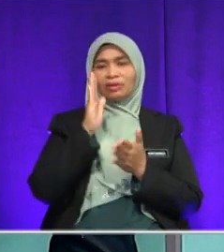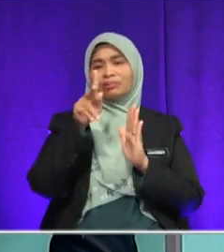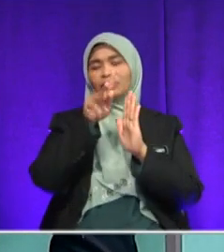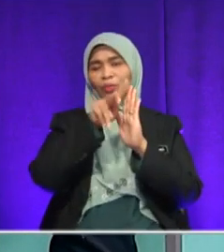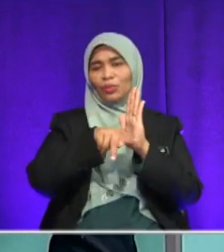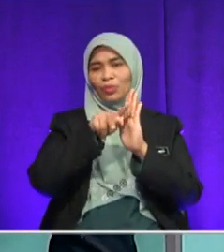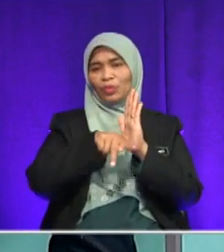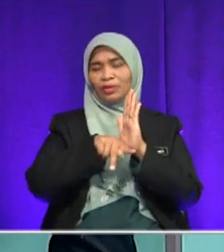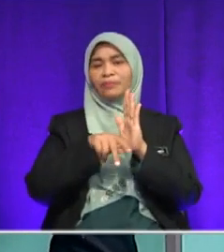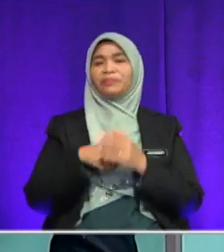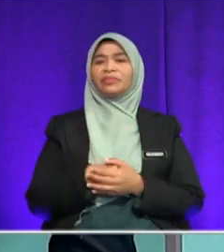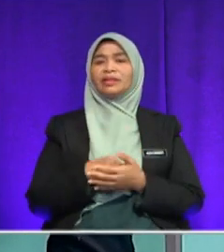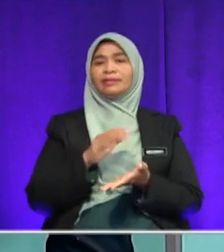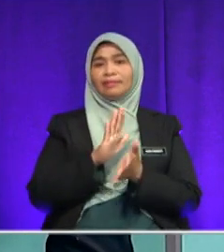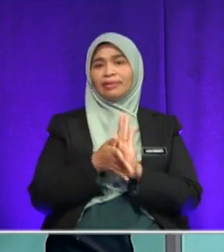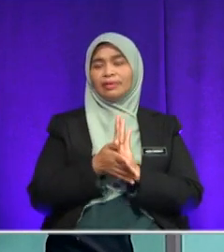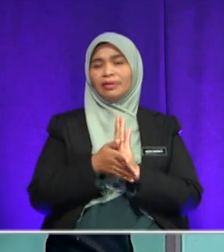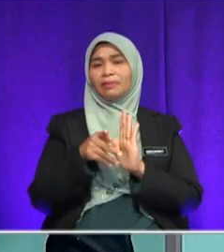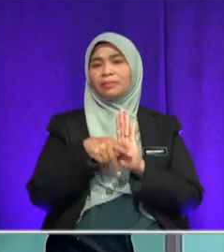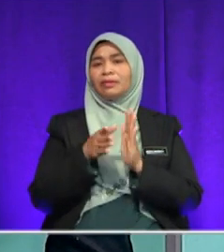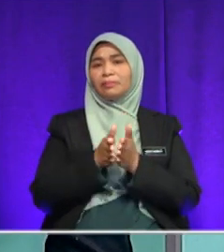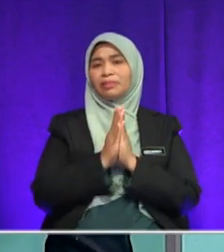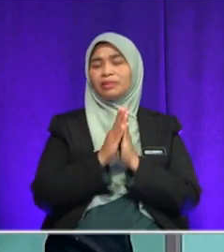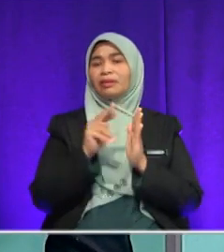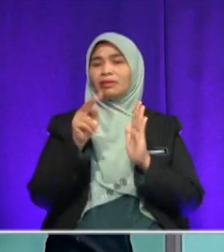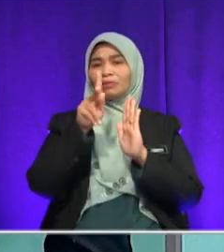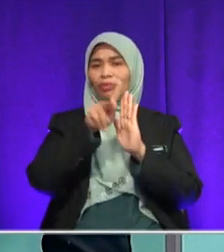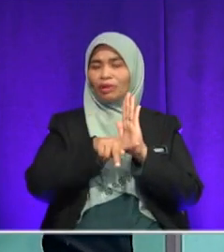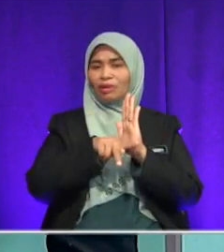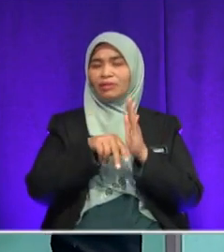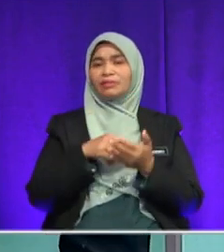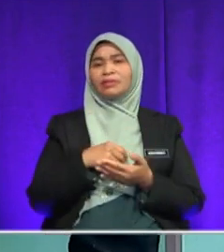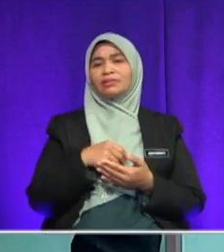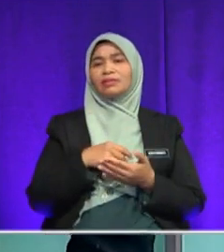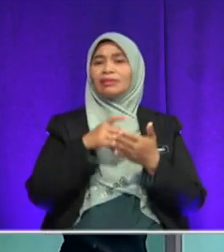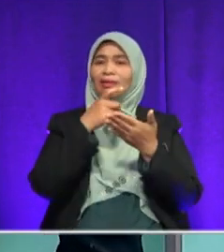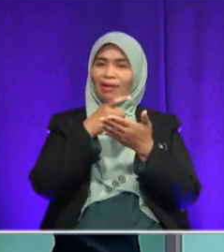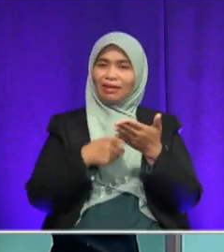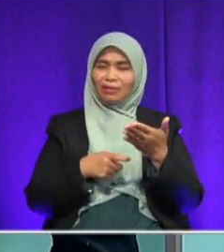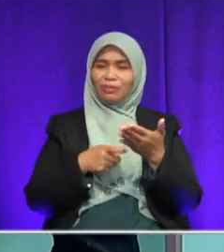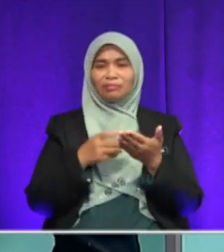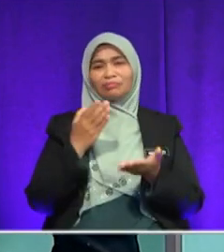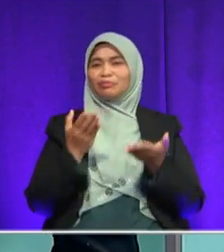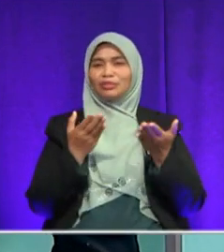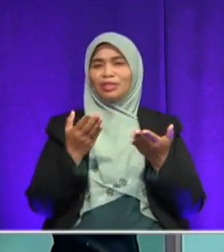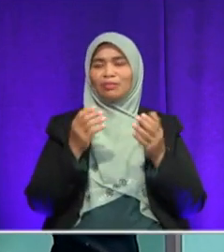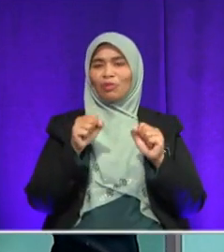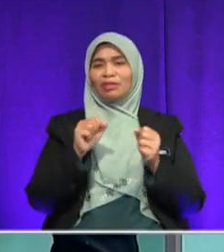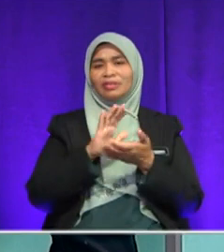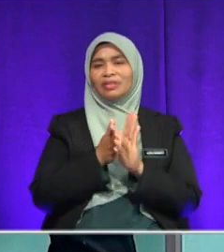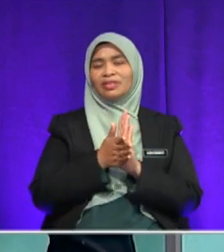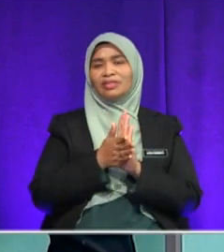kuranglah. Kan? So bila permintaan kurang, apa kesan dia? Okay, menyebabkan harga pelitup muka mungkin akan menjadi